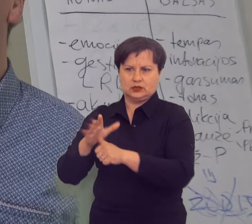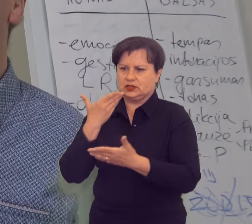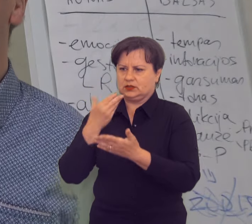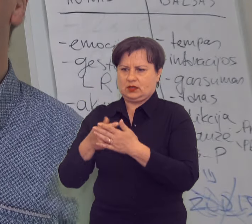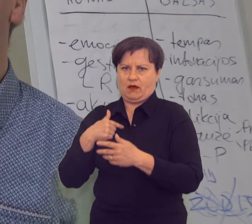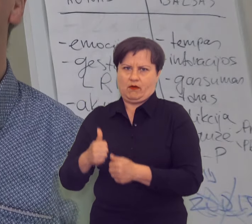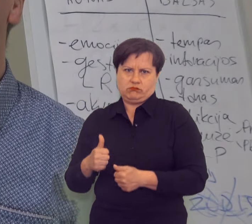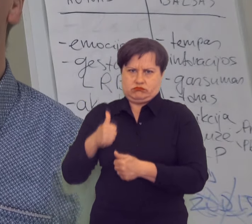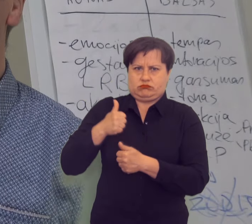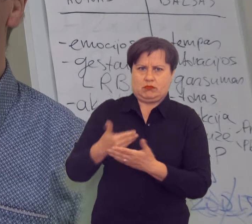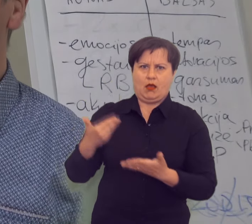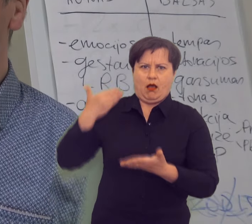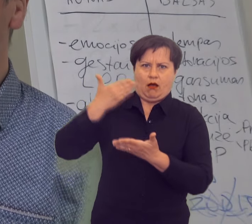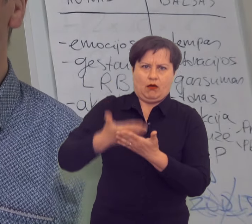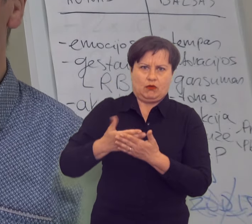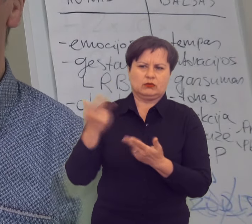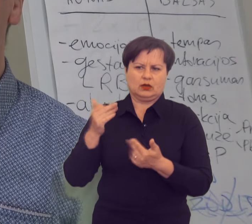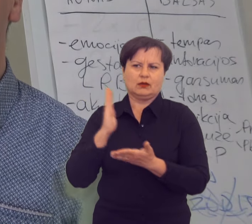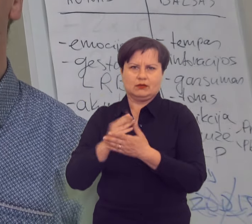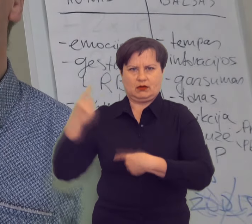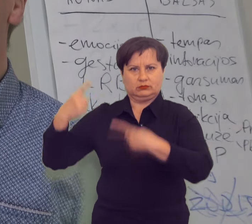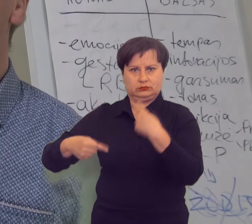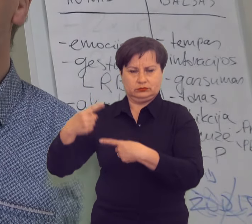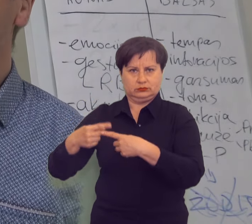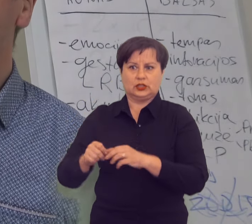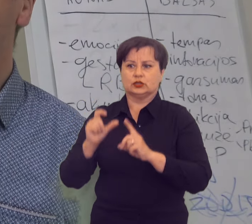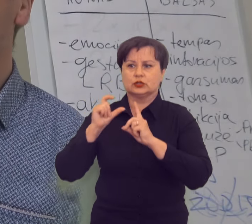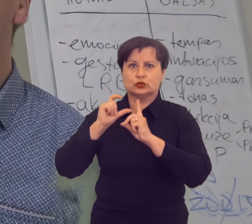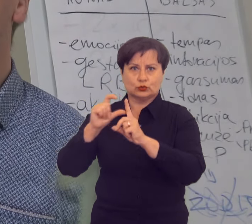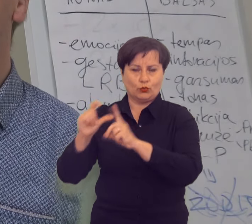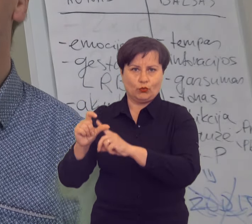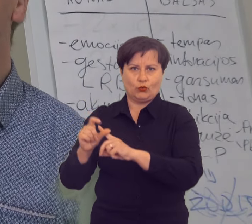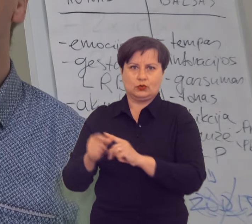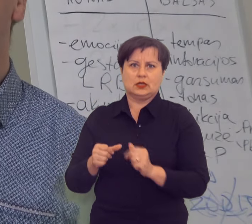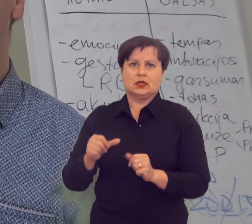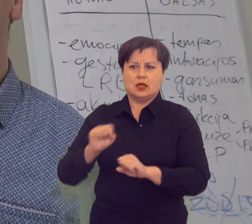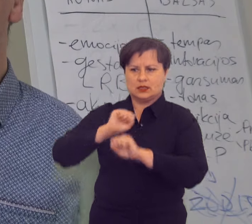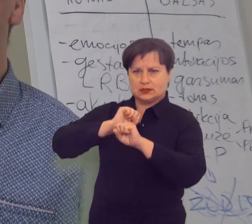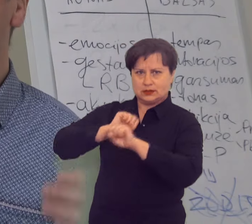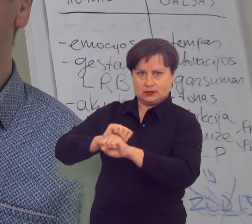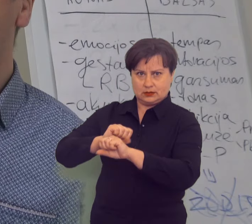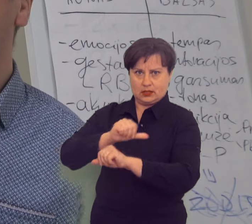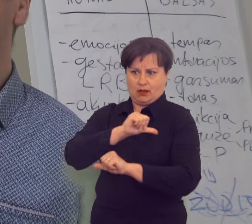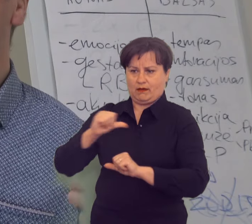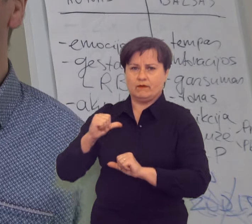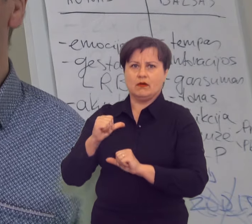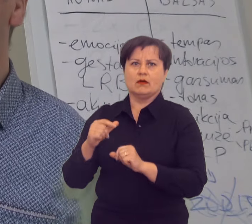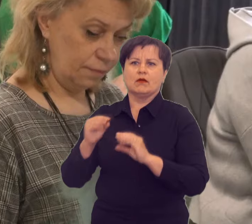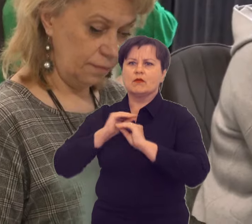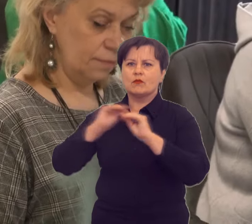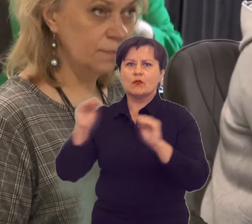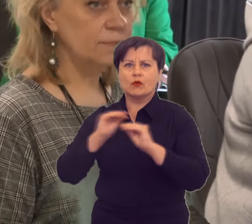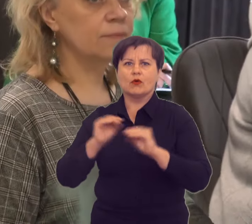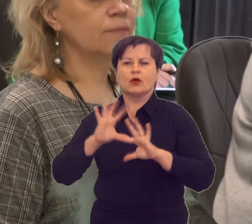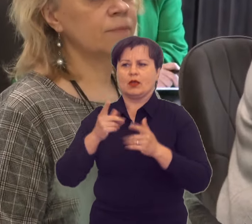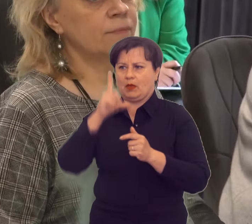savo autoritetą pakelti ir tai yra destruktyvus būdas. Tai žodinės savigynos mokymai yra apie tai, kaip atpažinti žodinį